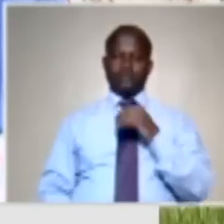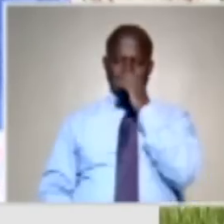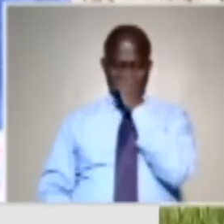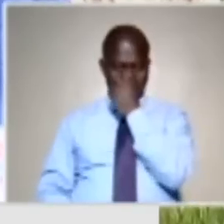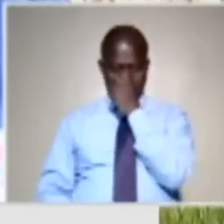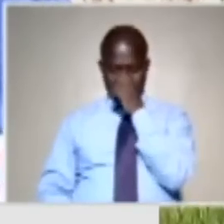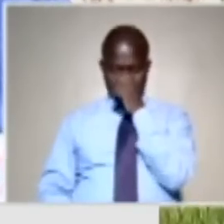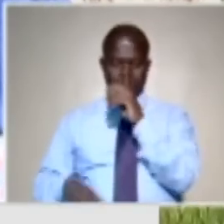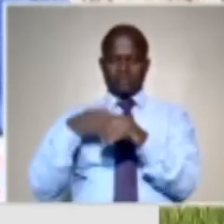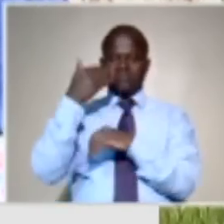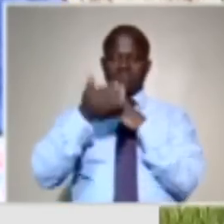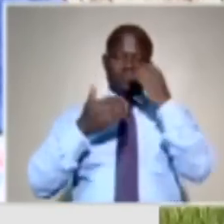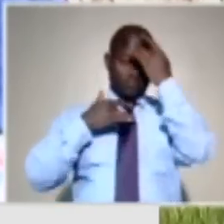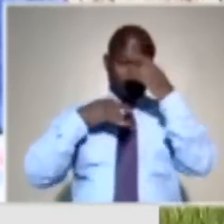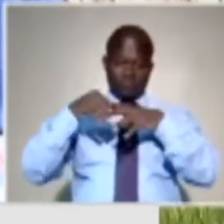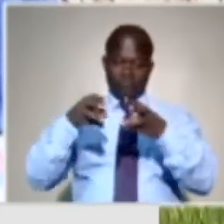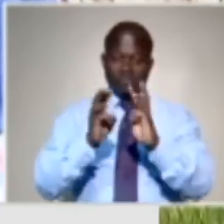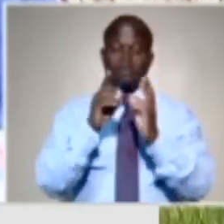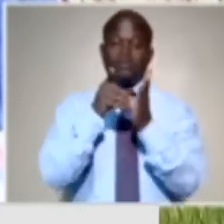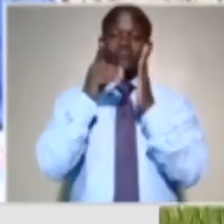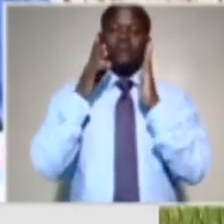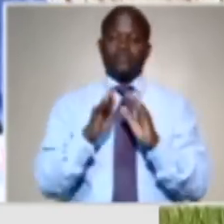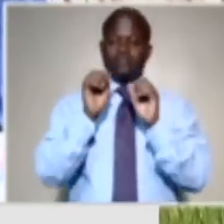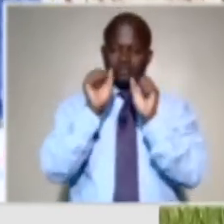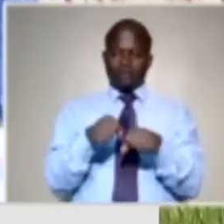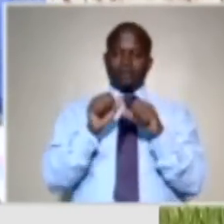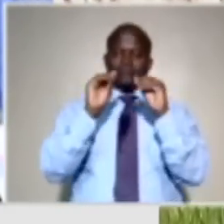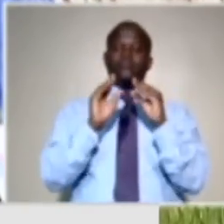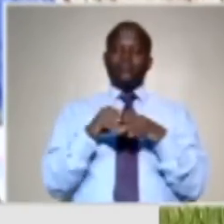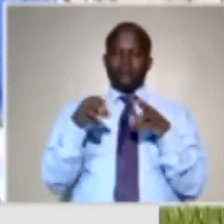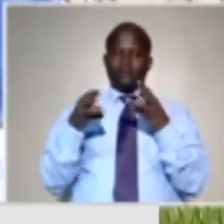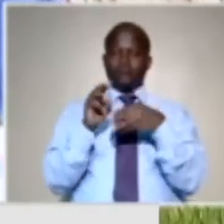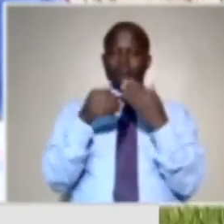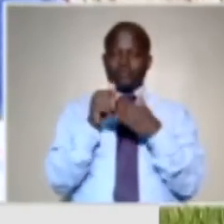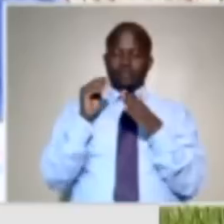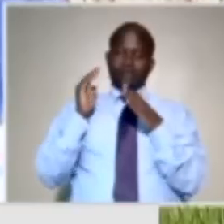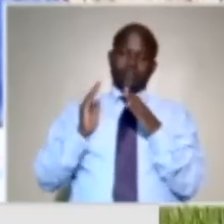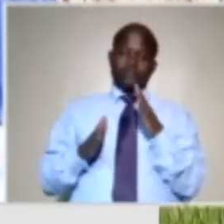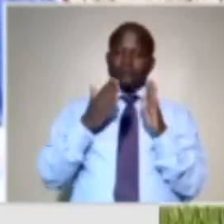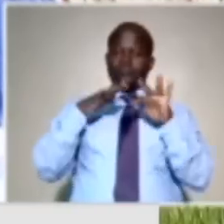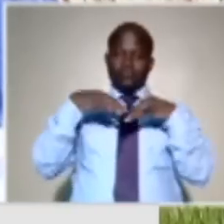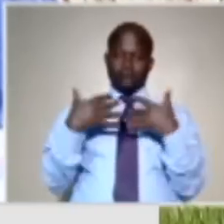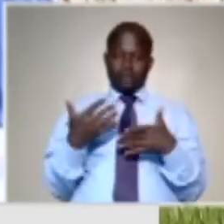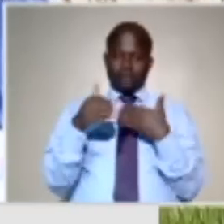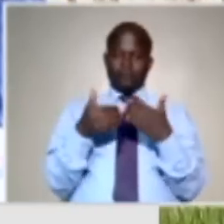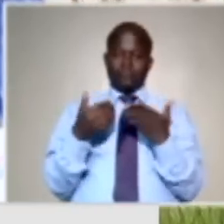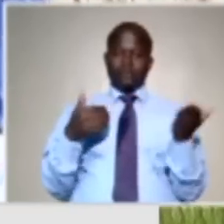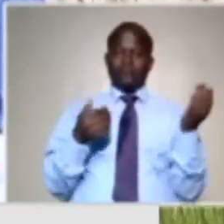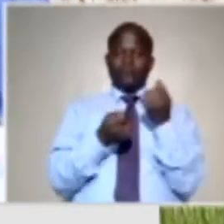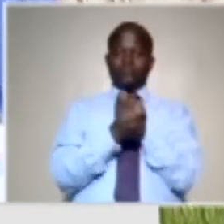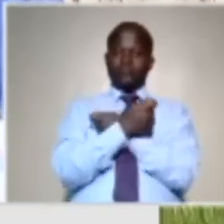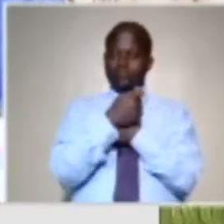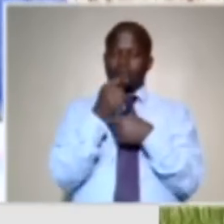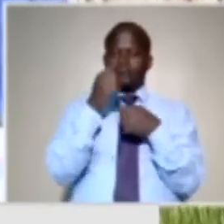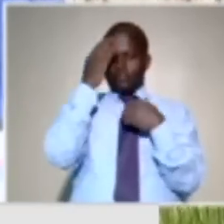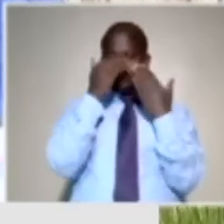y'uburwayi hari uburyo ki muganga ashobora kukwigisha uburyo ugomba kwifata ugomba kwicara ugomba guhindura imibereho